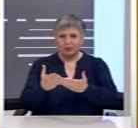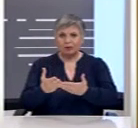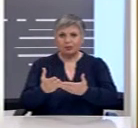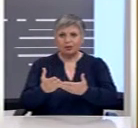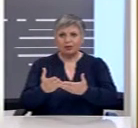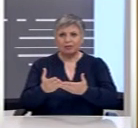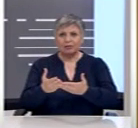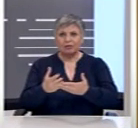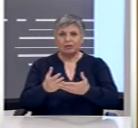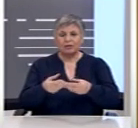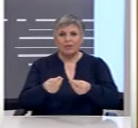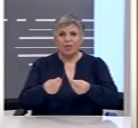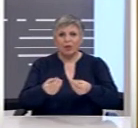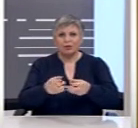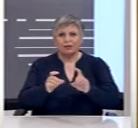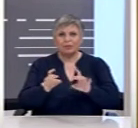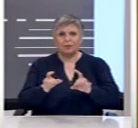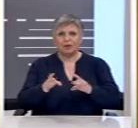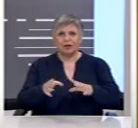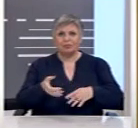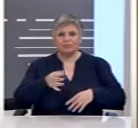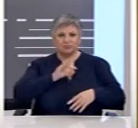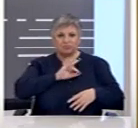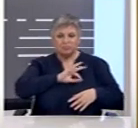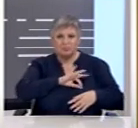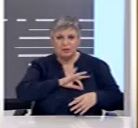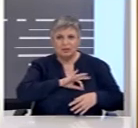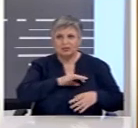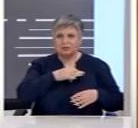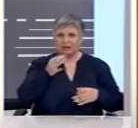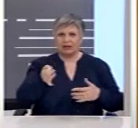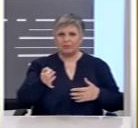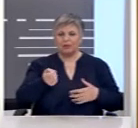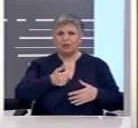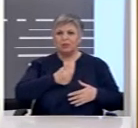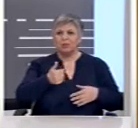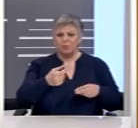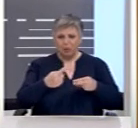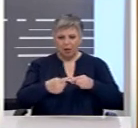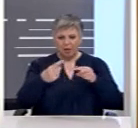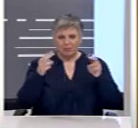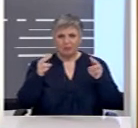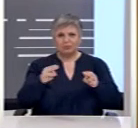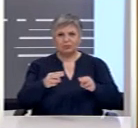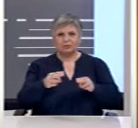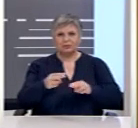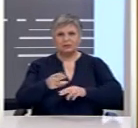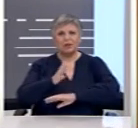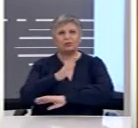μια αναφορά, κάτι. Απλώς βγαίνουν κάποιοι λόγοι και αποδίδονται κάποια